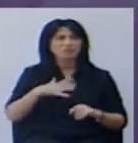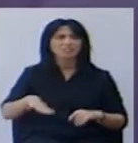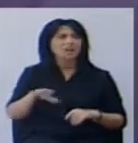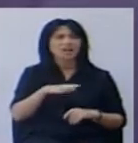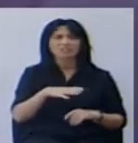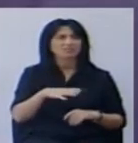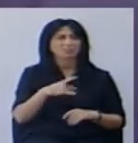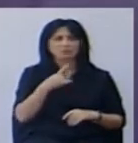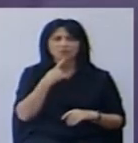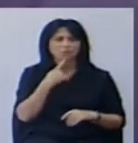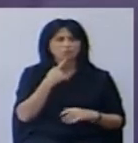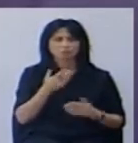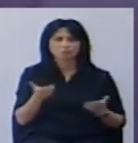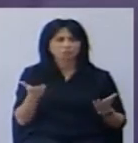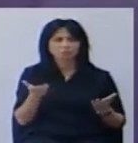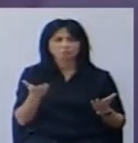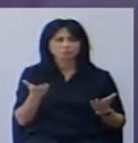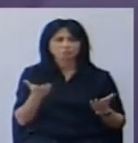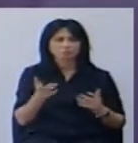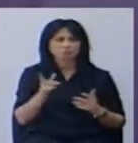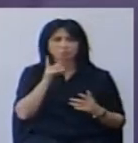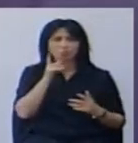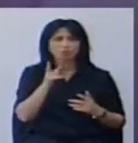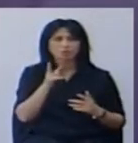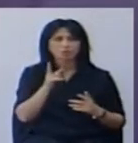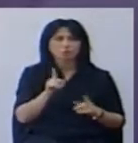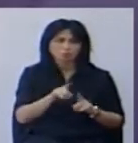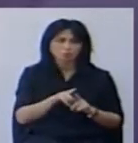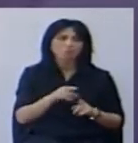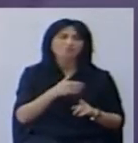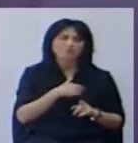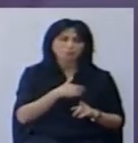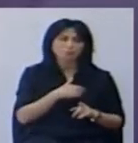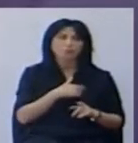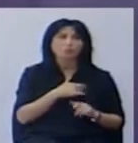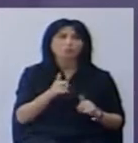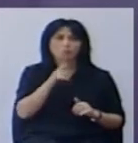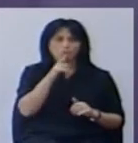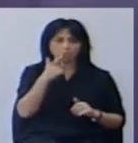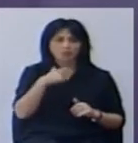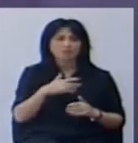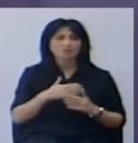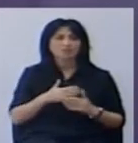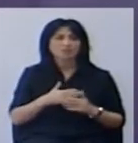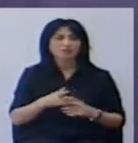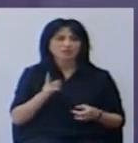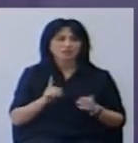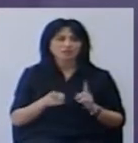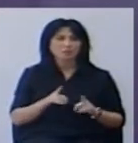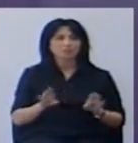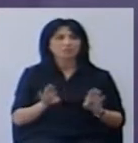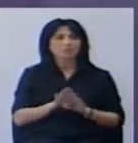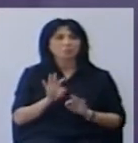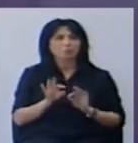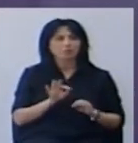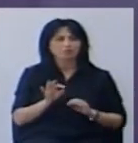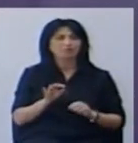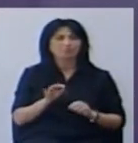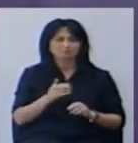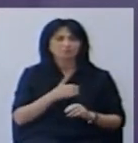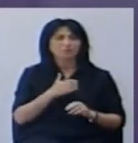საქართველოს გაუჭირდება და არა თუ ქუთაის. მე ვისურვებ და მე როგორც ქუთაისელი ნამდვილად მსგავს პროექტებს,